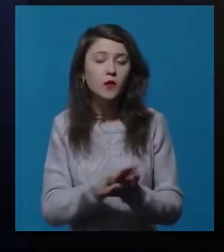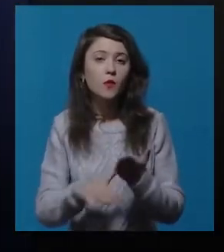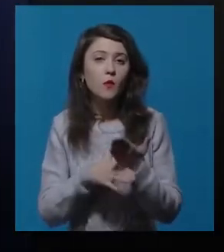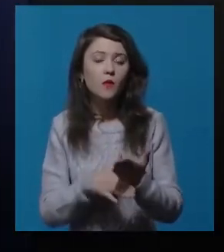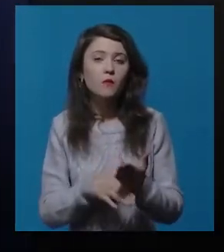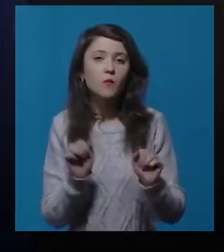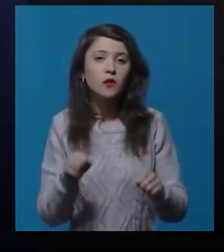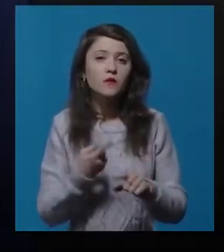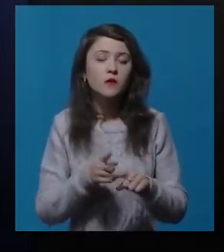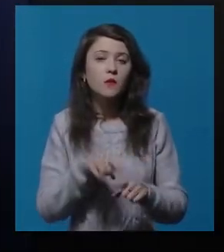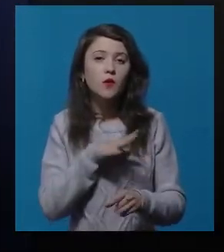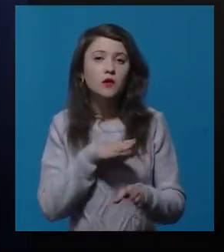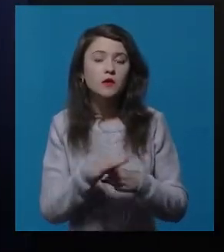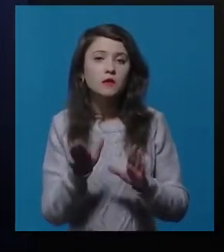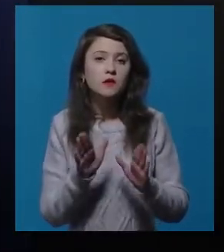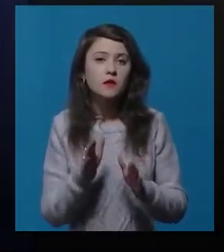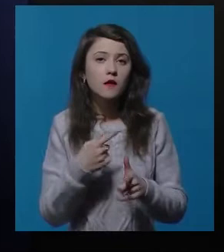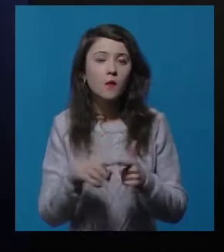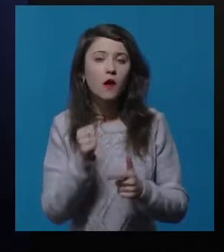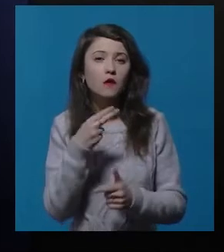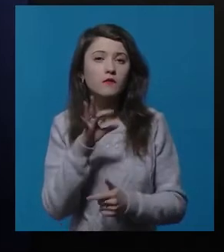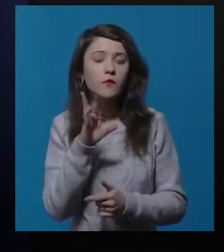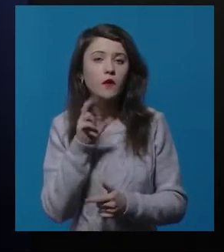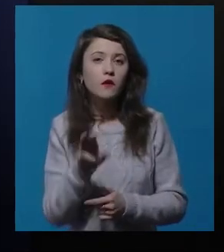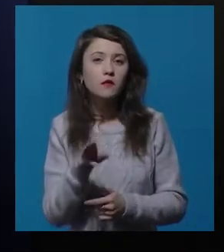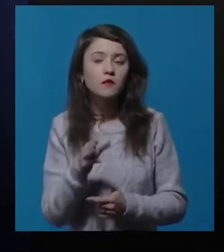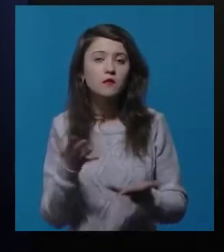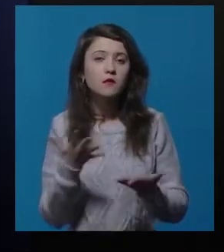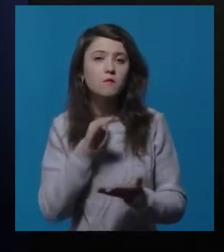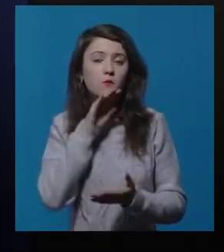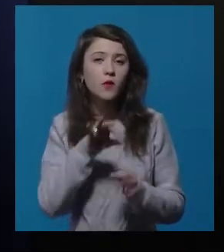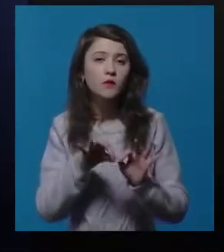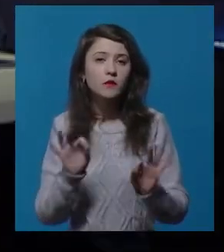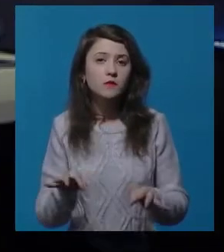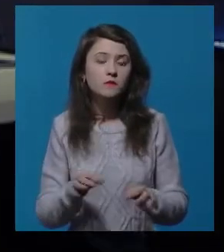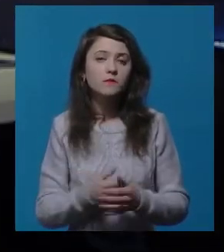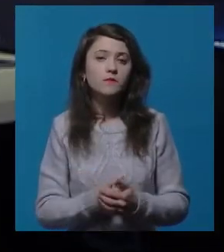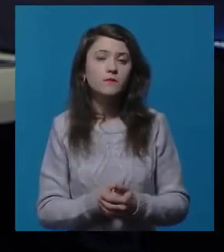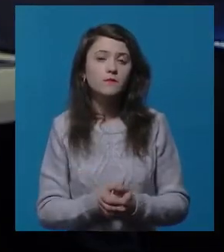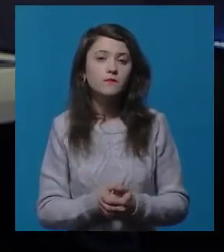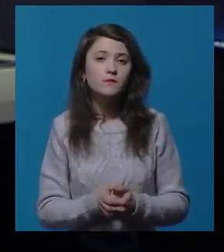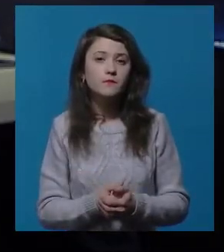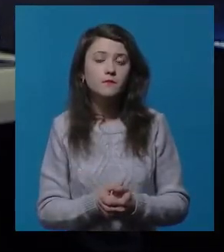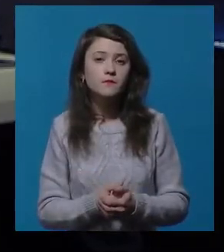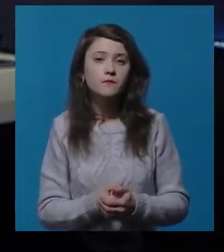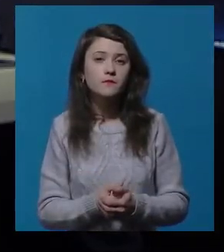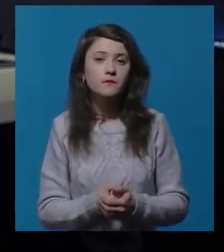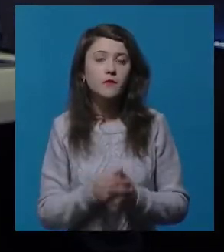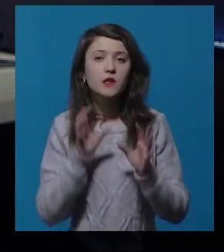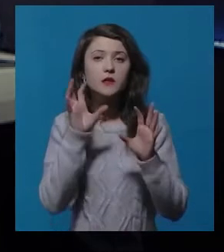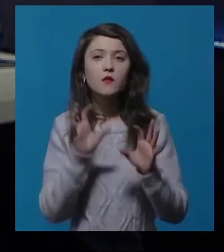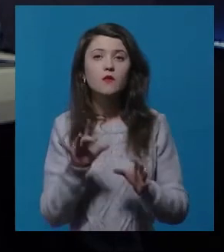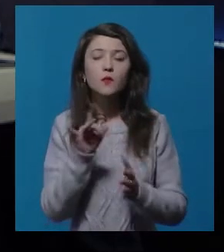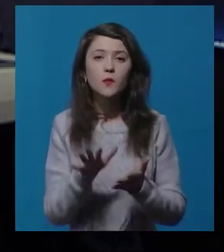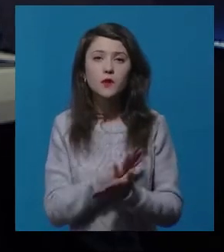було здійснити за допомогою адвоката, який професійно б надавав цю допомогу. І закон про безоплатну